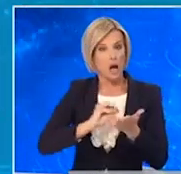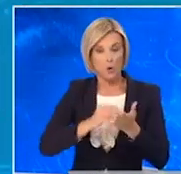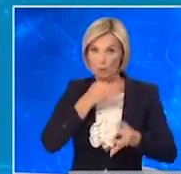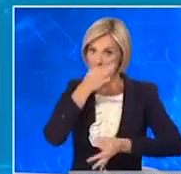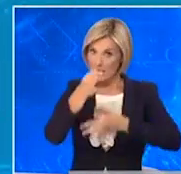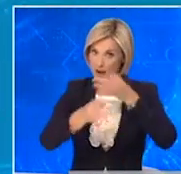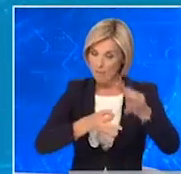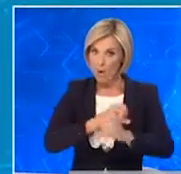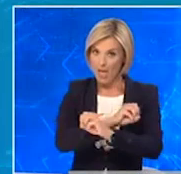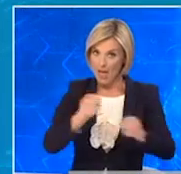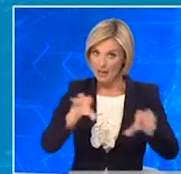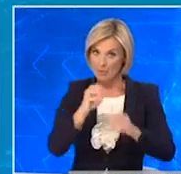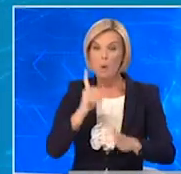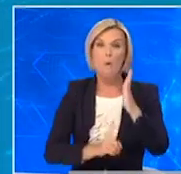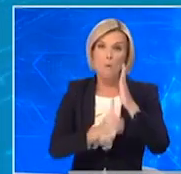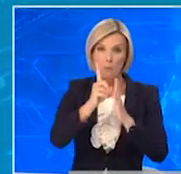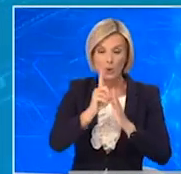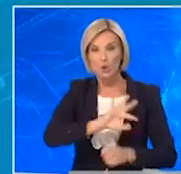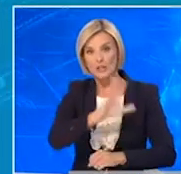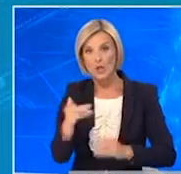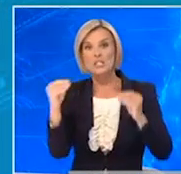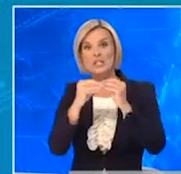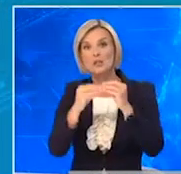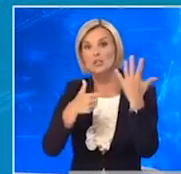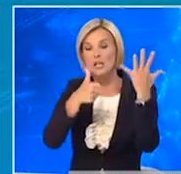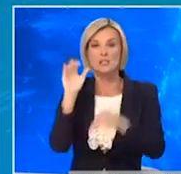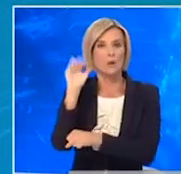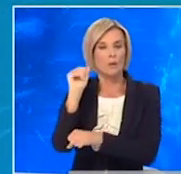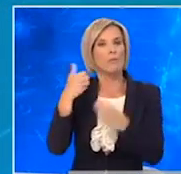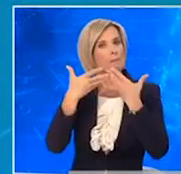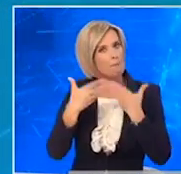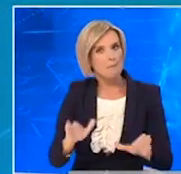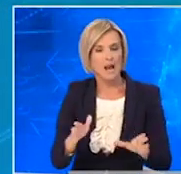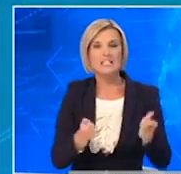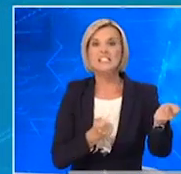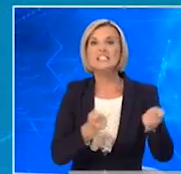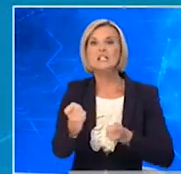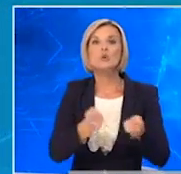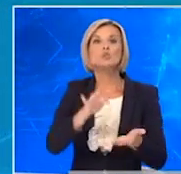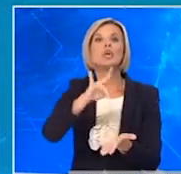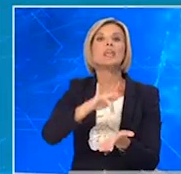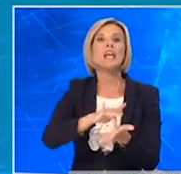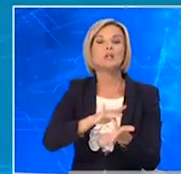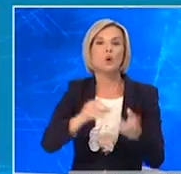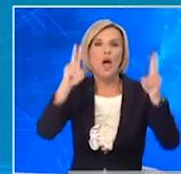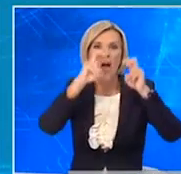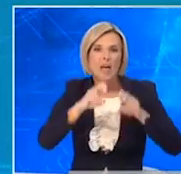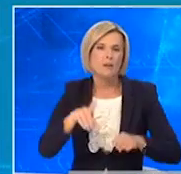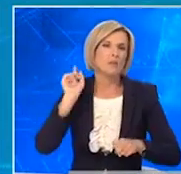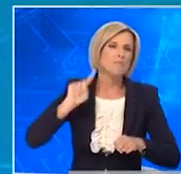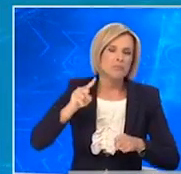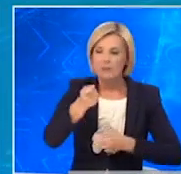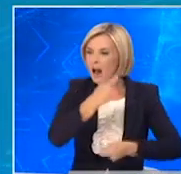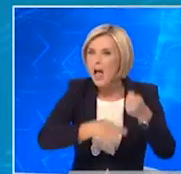από την 1η έως και τις 26 Ιουλίου πραγματοποιήθηκαν το Συντονιστικό Κέντρο Εποπτείας Αγοράς και Αντιμετώπισης του Παρεμπορίου, την